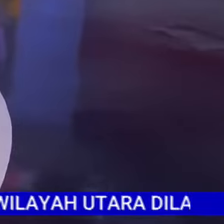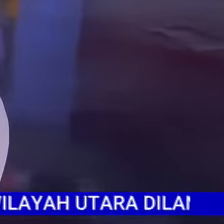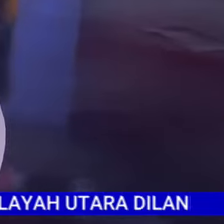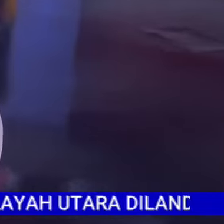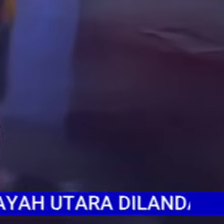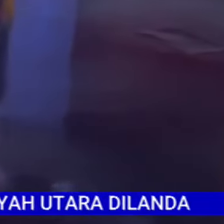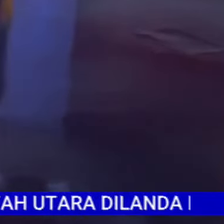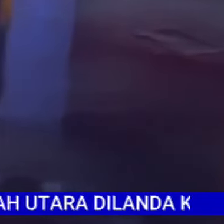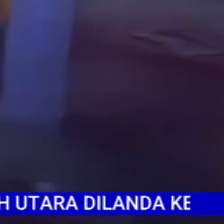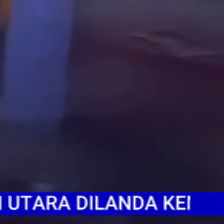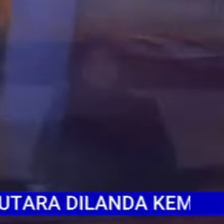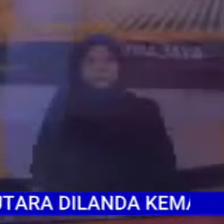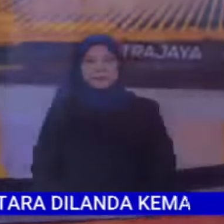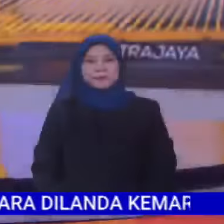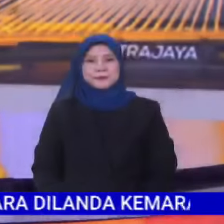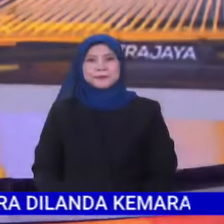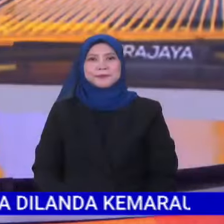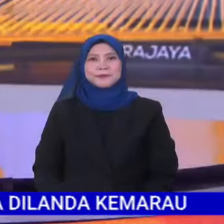Chrome